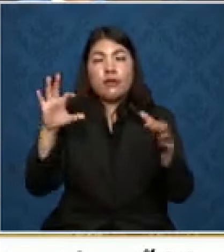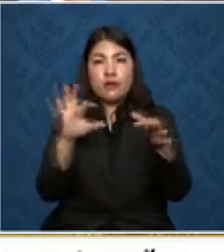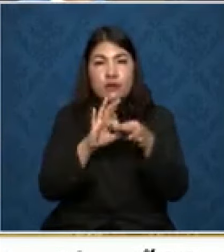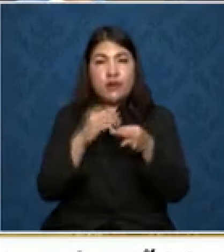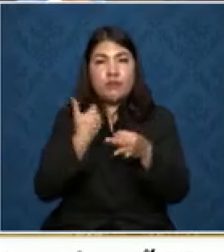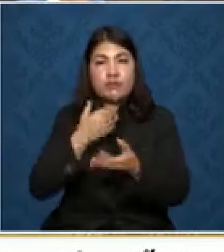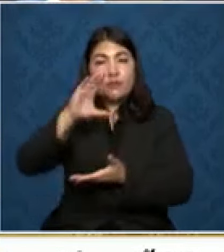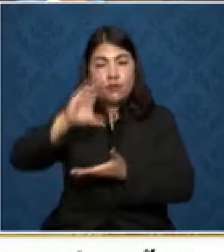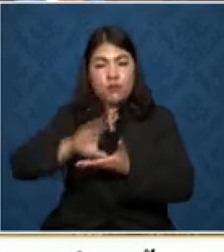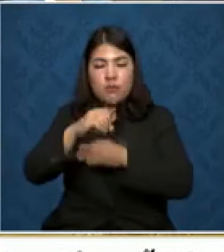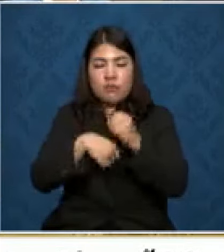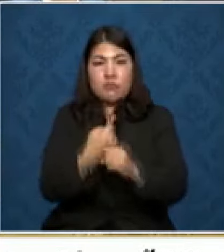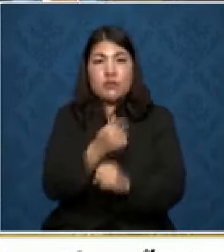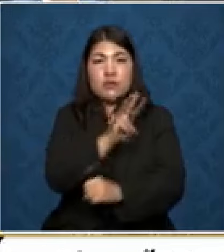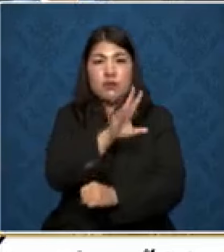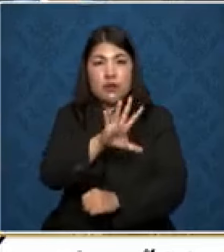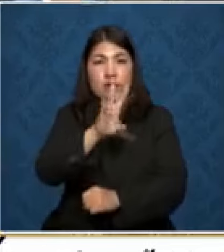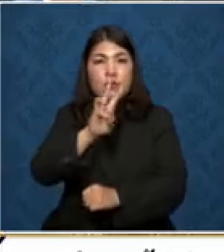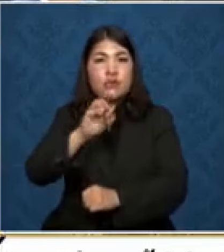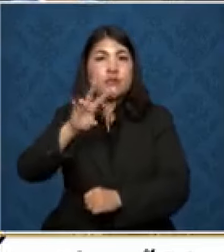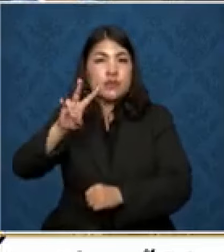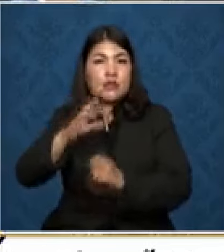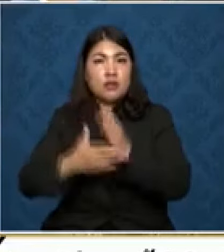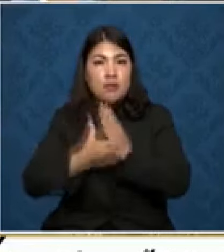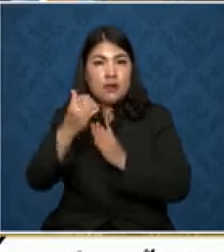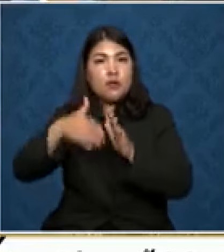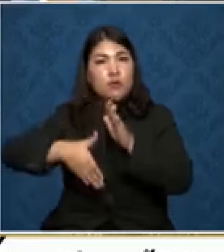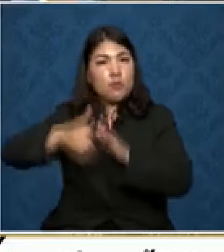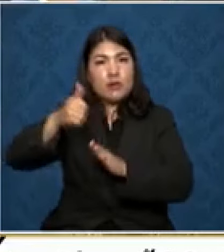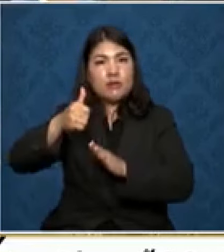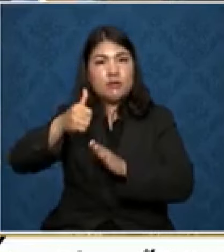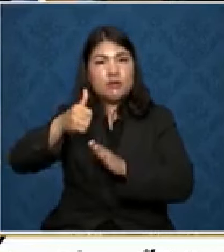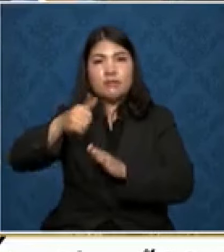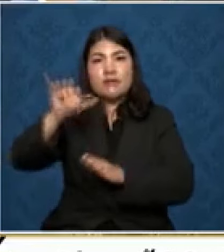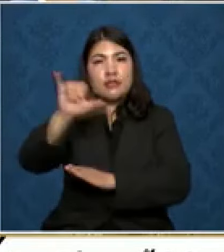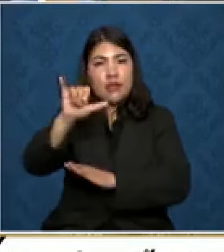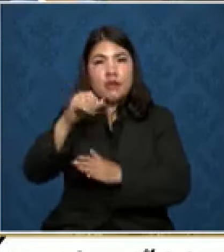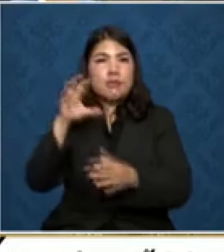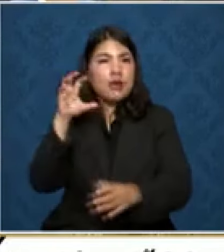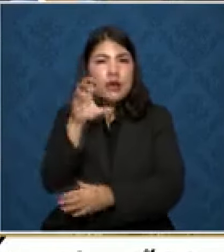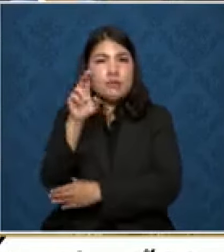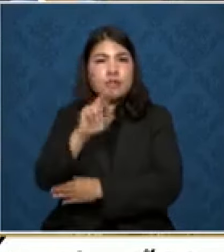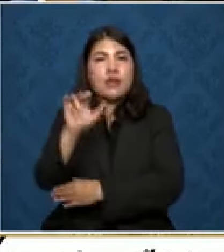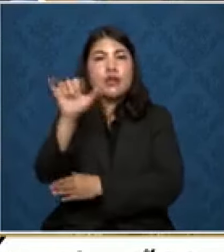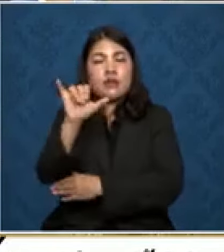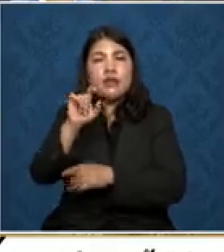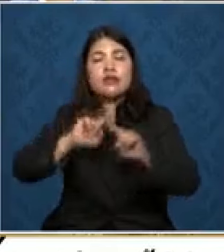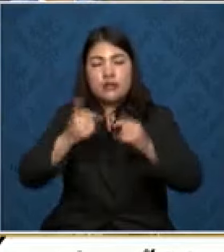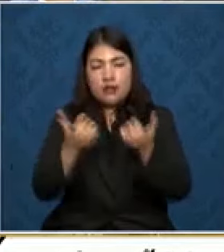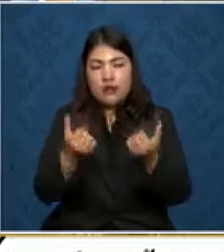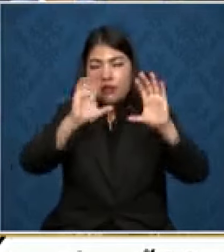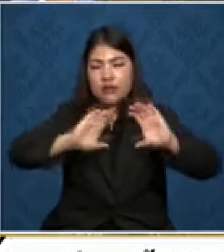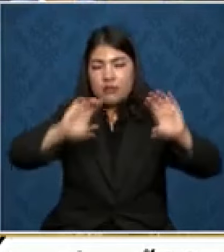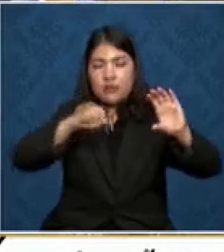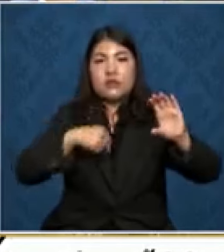ปี67ยังไม่ผ่านสภาหรือยังไม่บังคับใช้แต่รัฐบาลก็สามารถใช้งบ